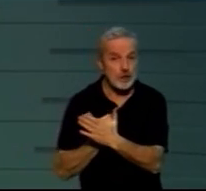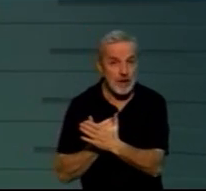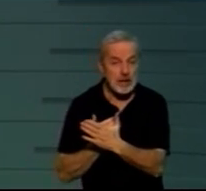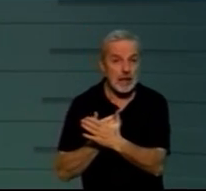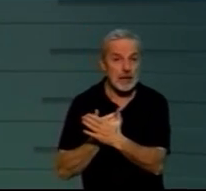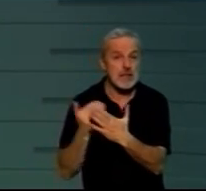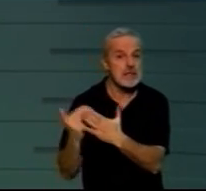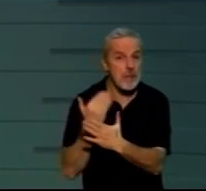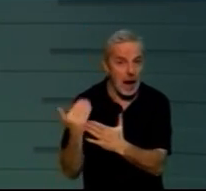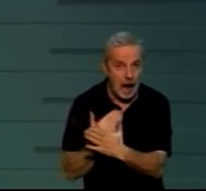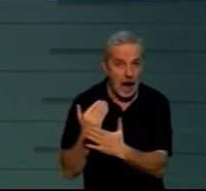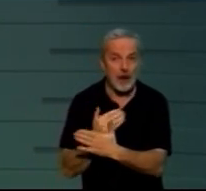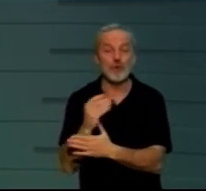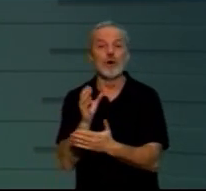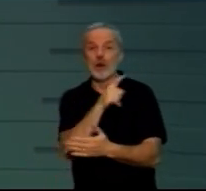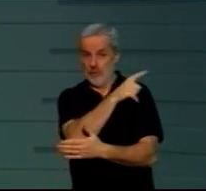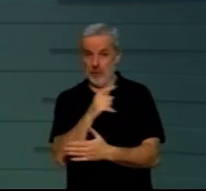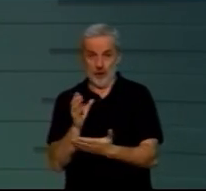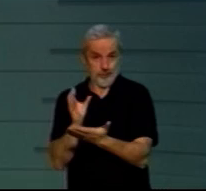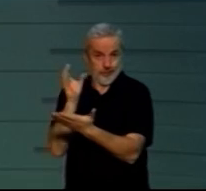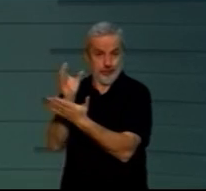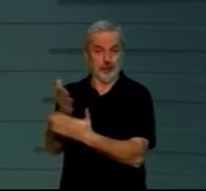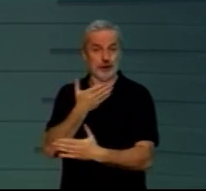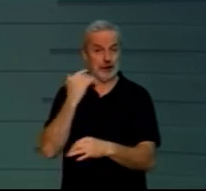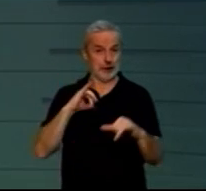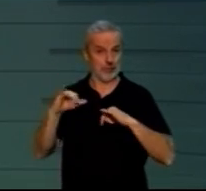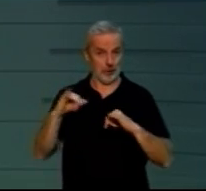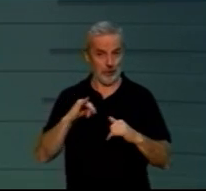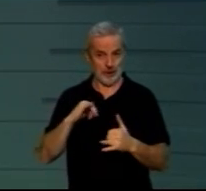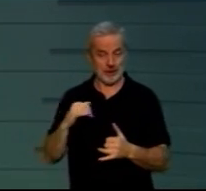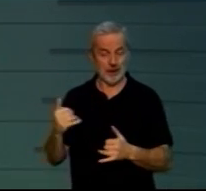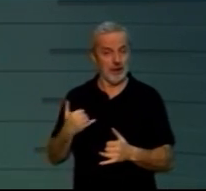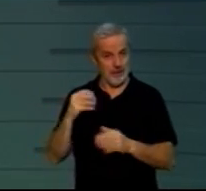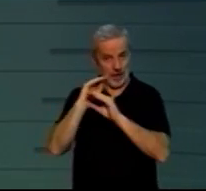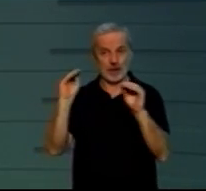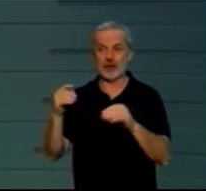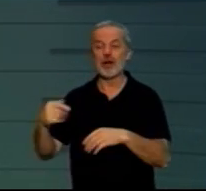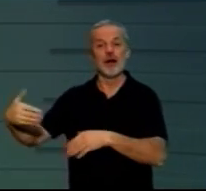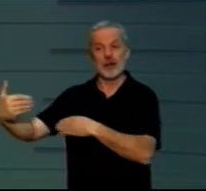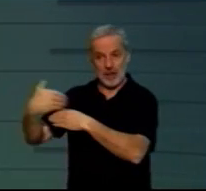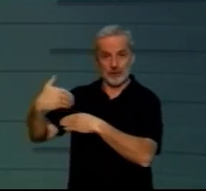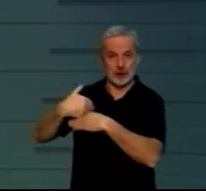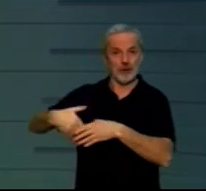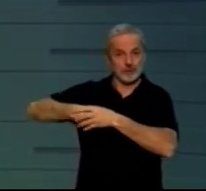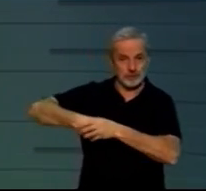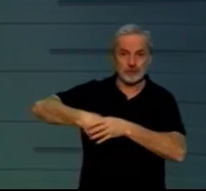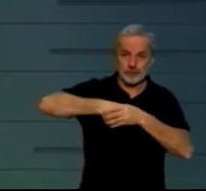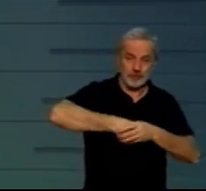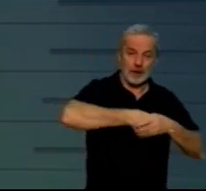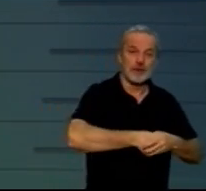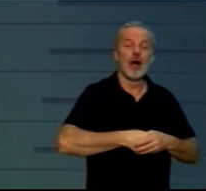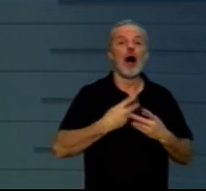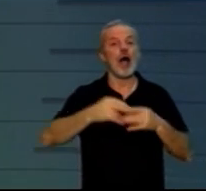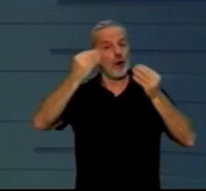cyklistických svazů dozvěděli ten výsledek, tak mě přišli gratulovat a zaprvé oni to považují, že je to ocenění